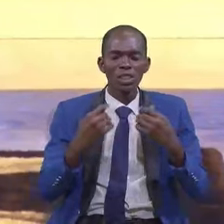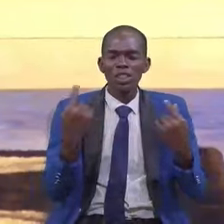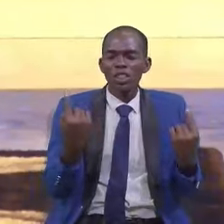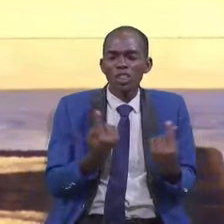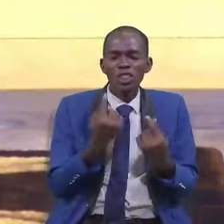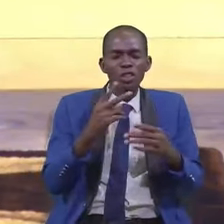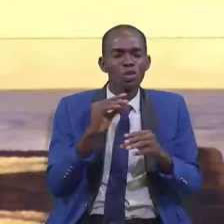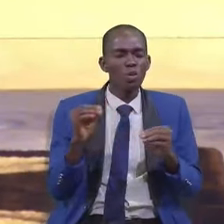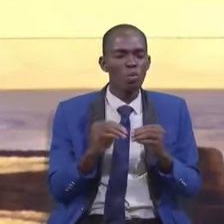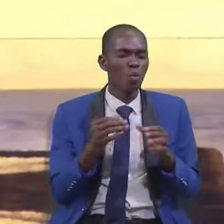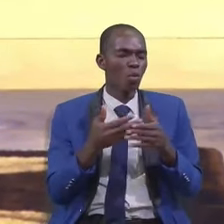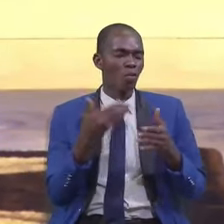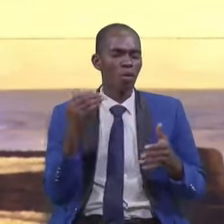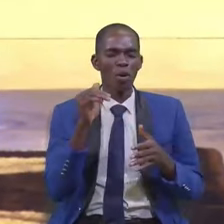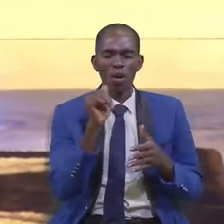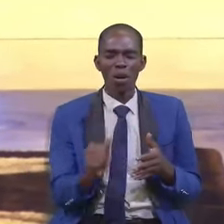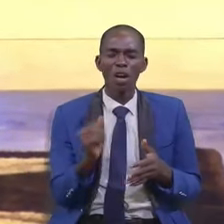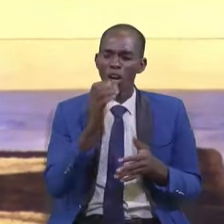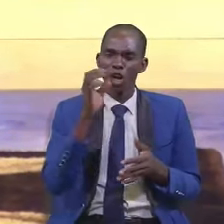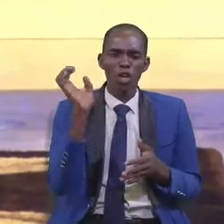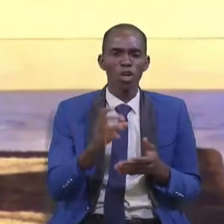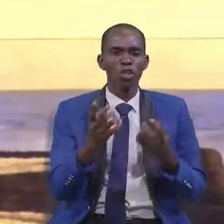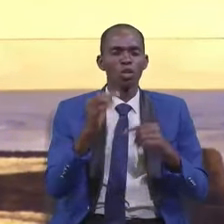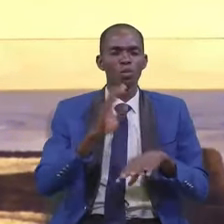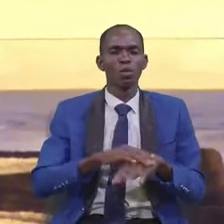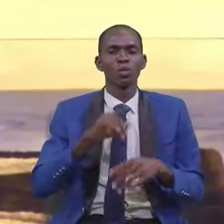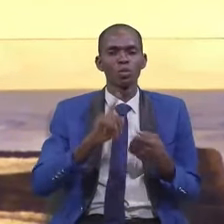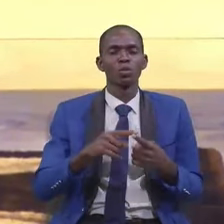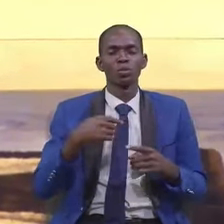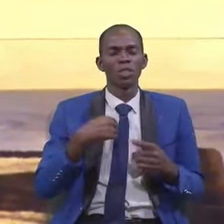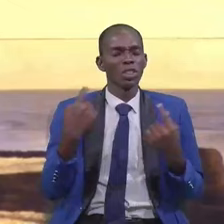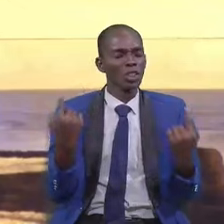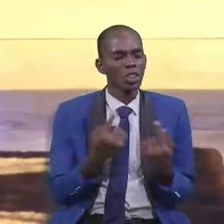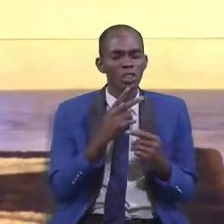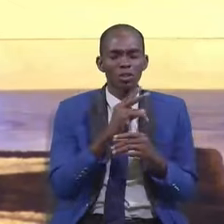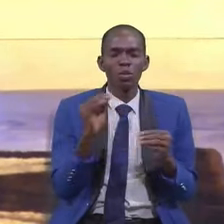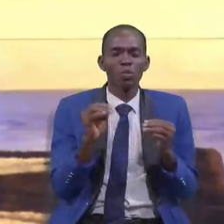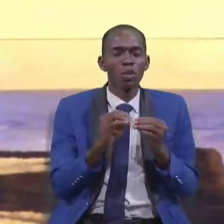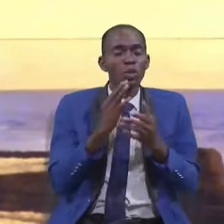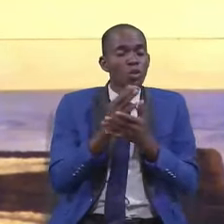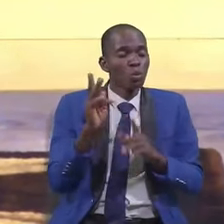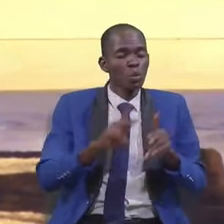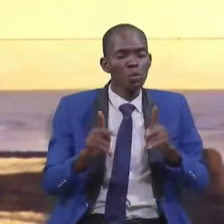quelque chose de pire. Ne pêche plus. Ouais, certains disent que je ne comprends pas cela. Vous allez